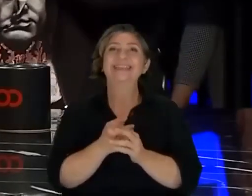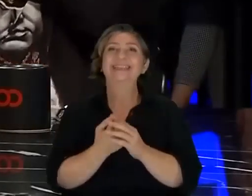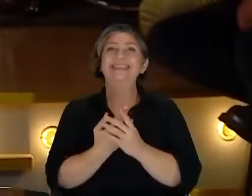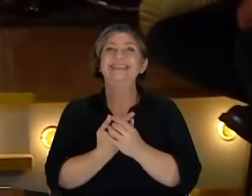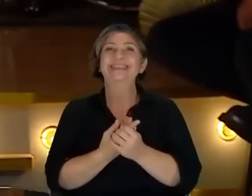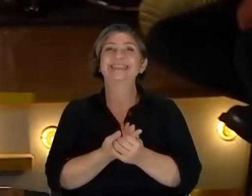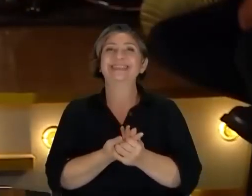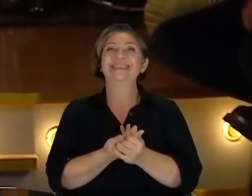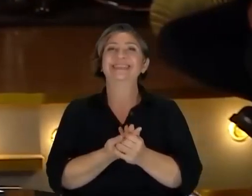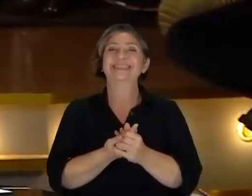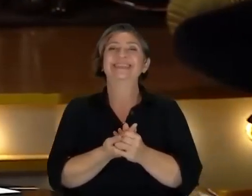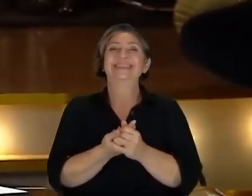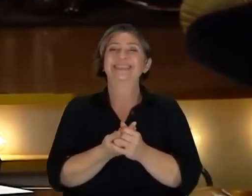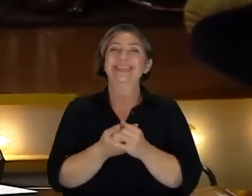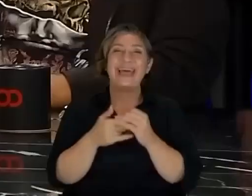Nesi güzeldi?